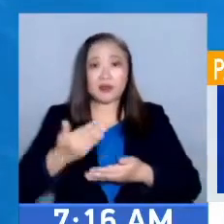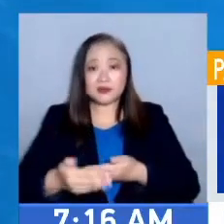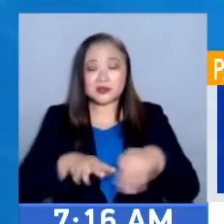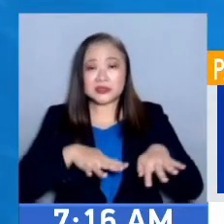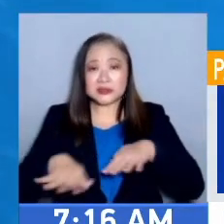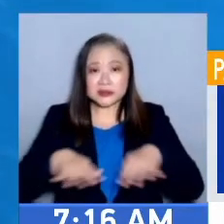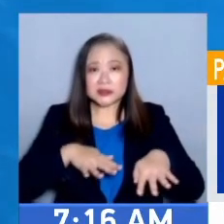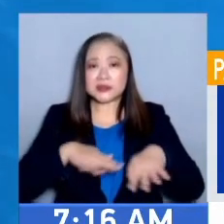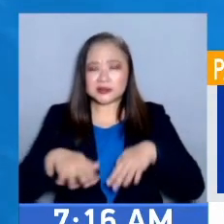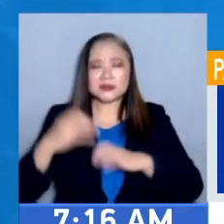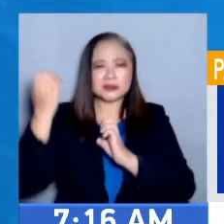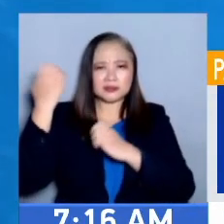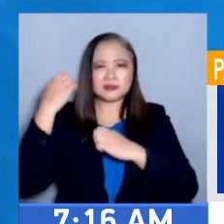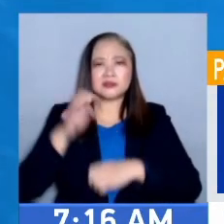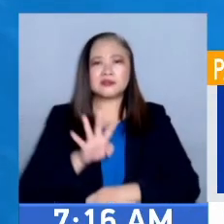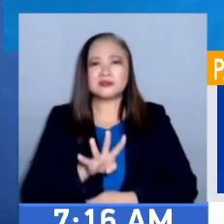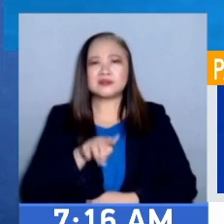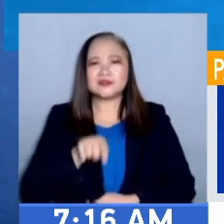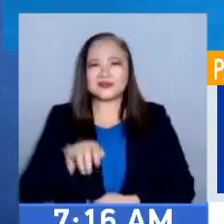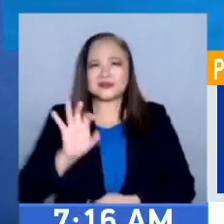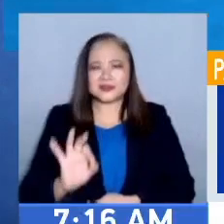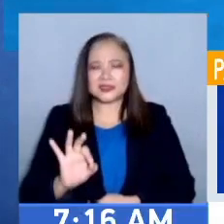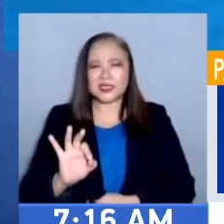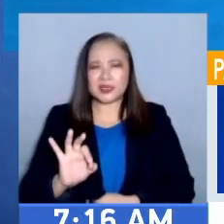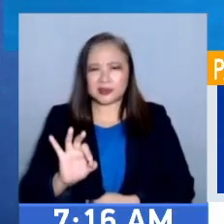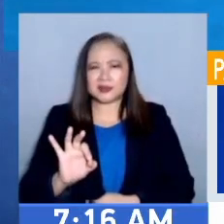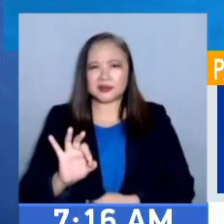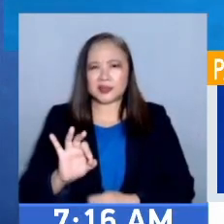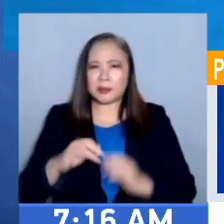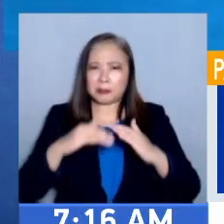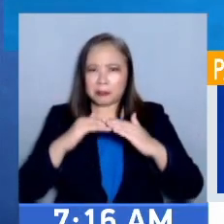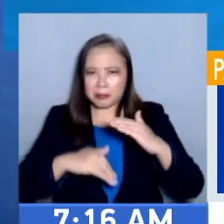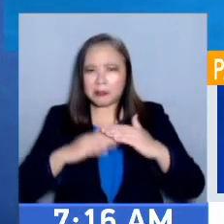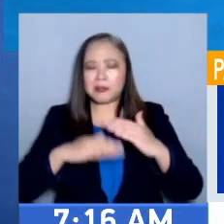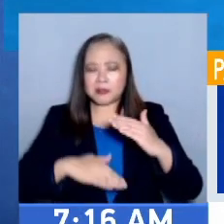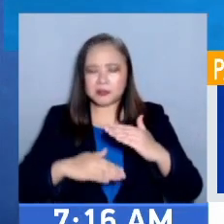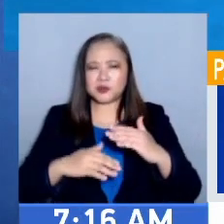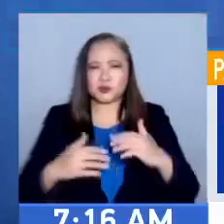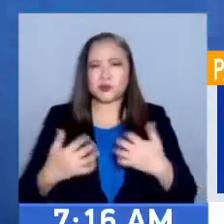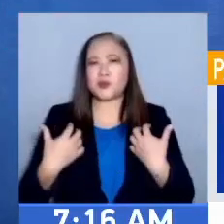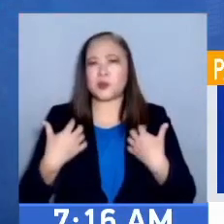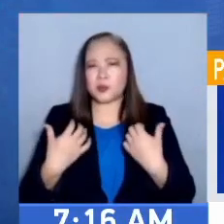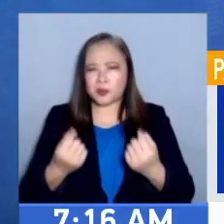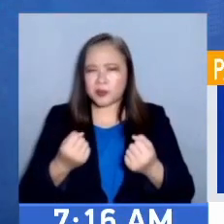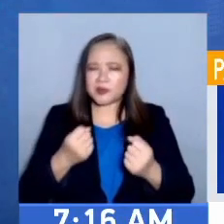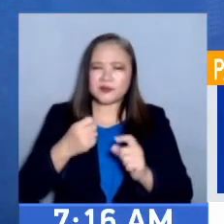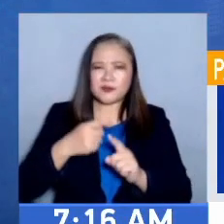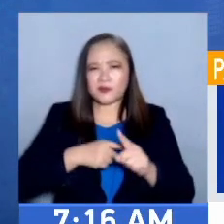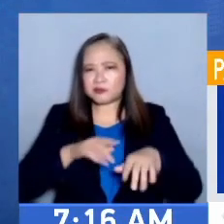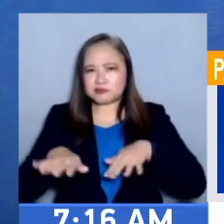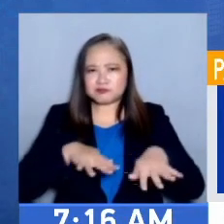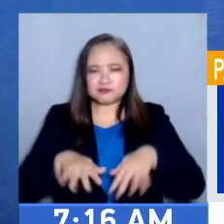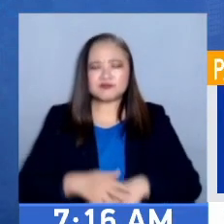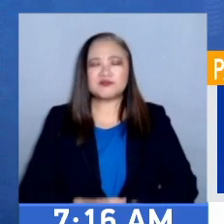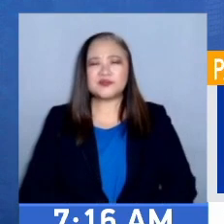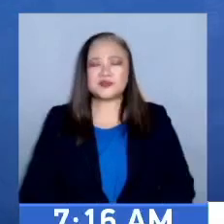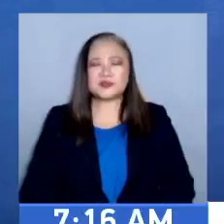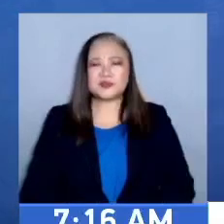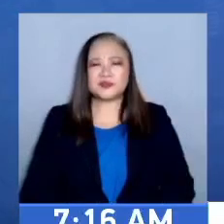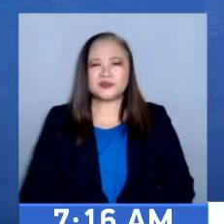sa ah ah Mindoro earthquake All right kahit po hindi natin na mapa-prito